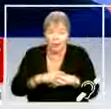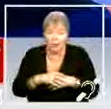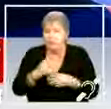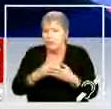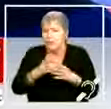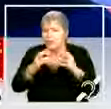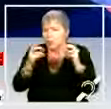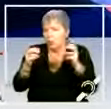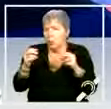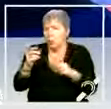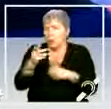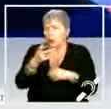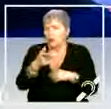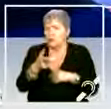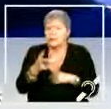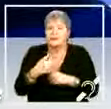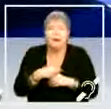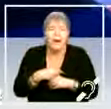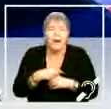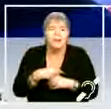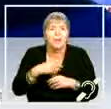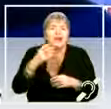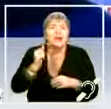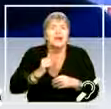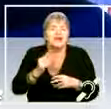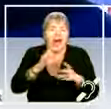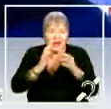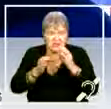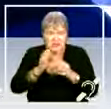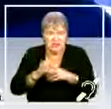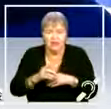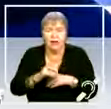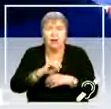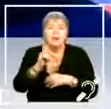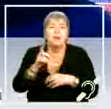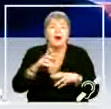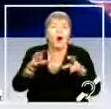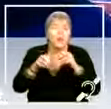a rezerviștilor nu s-au dat